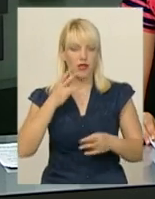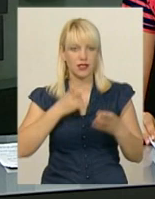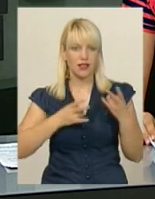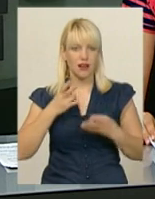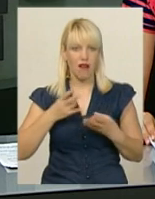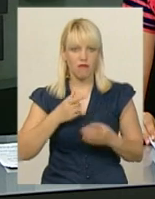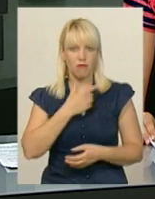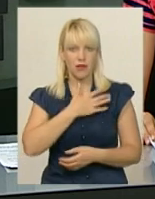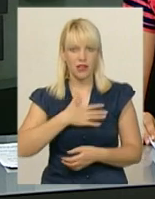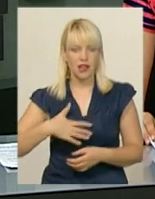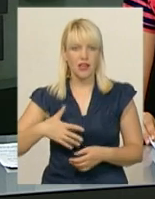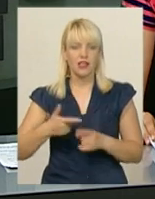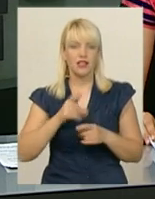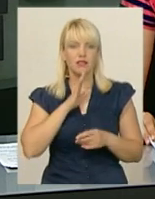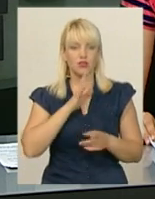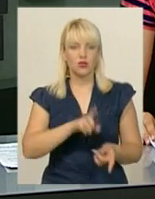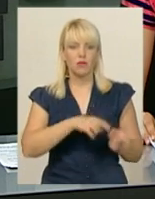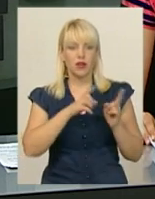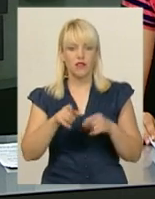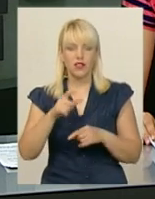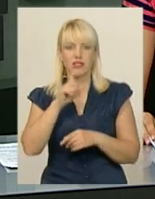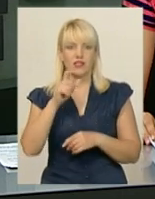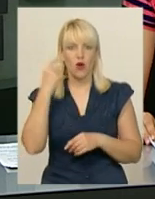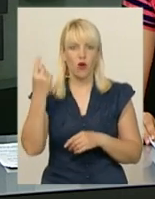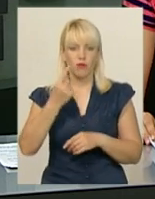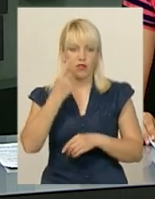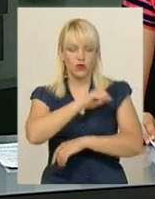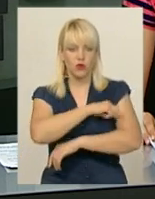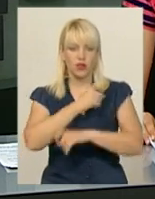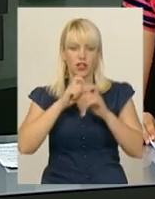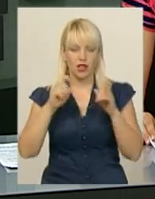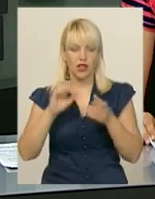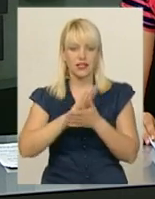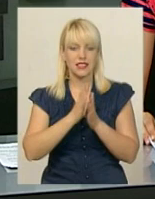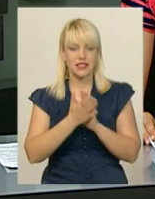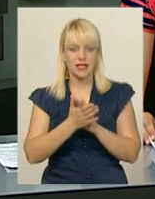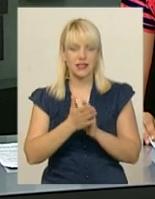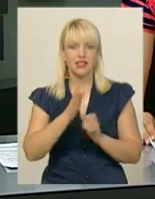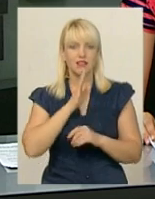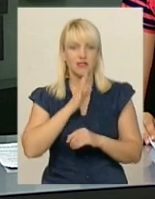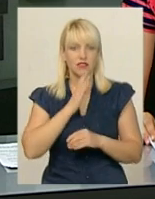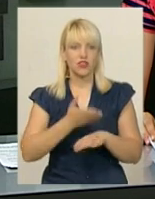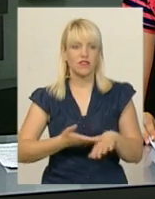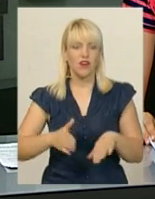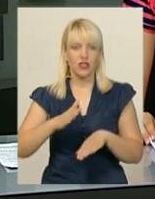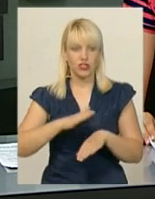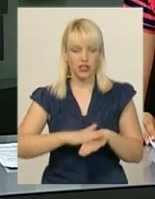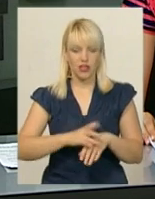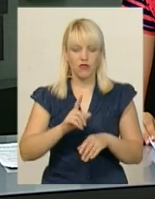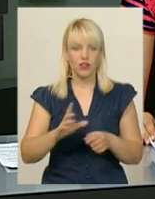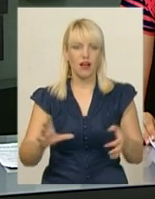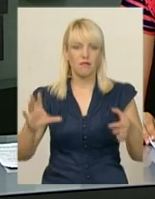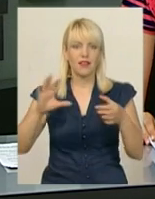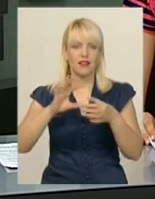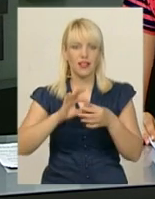сьогодні перевели сюди з обласної лікарні. Стан дівчинки медики оцінюють як важкий. Вона, за словами Наталії Зимак-Закутньої, під'єднана до